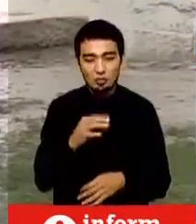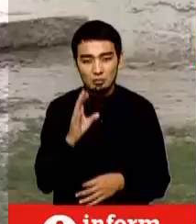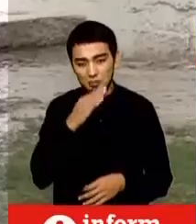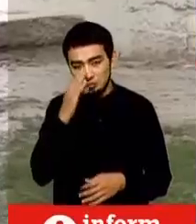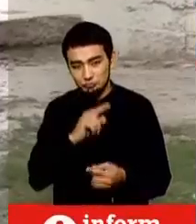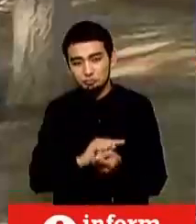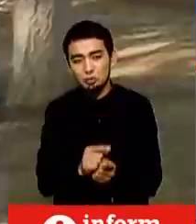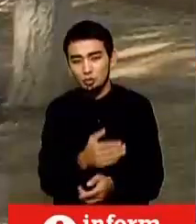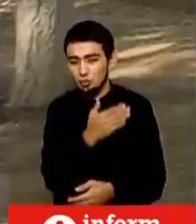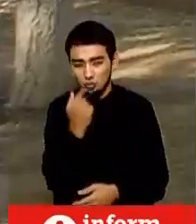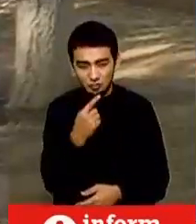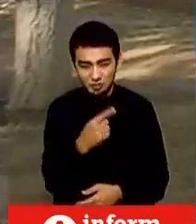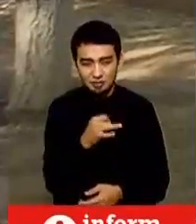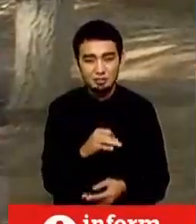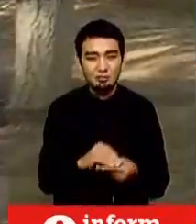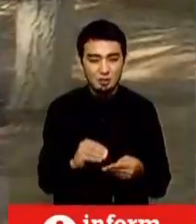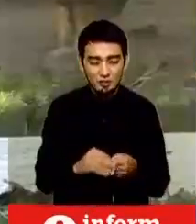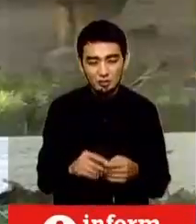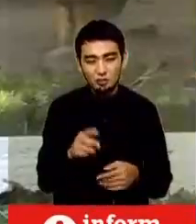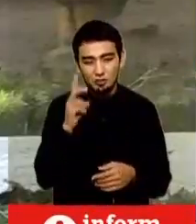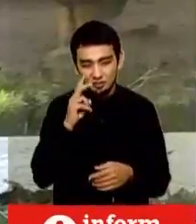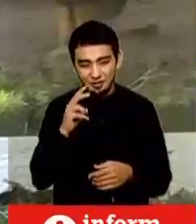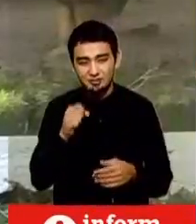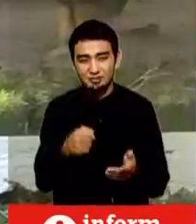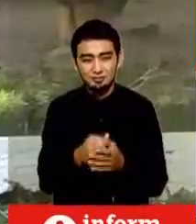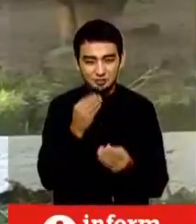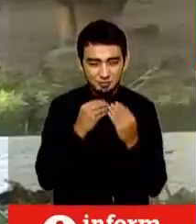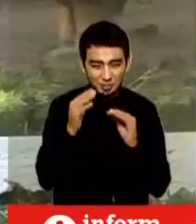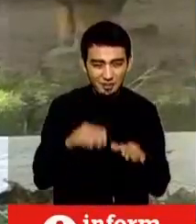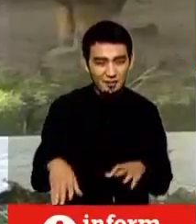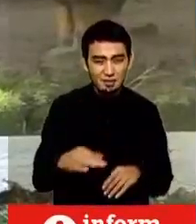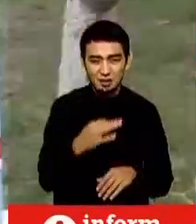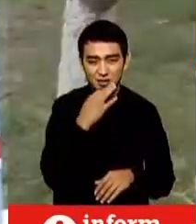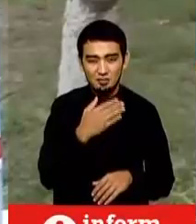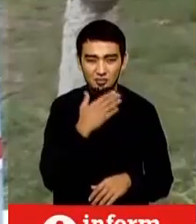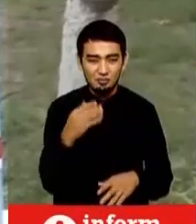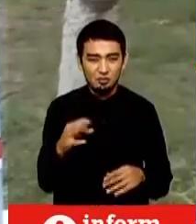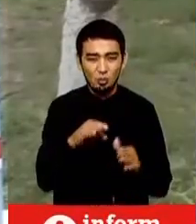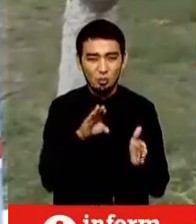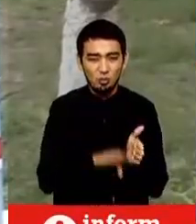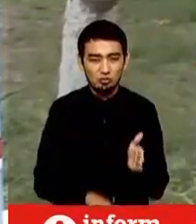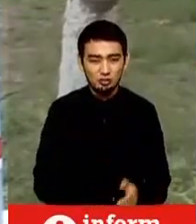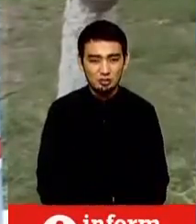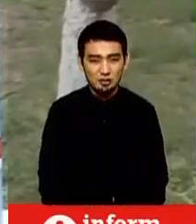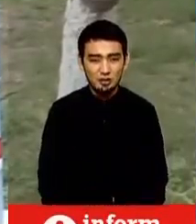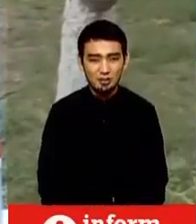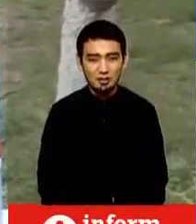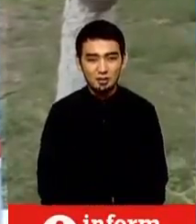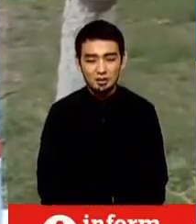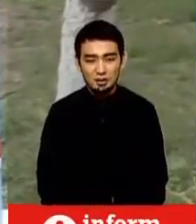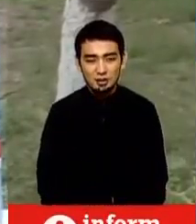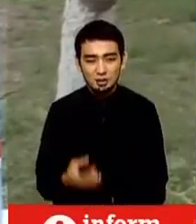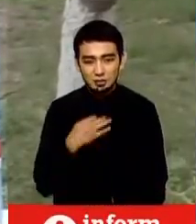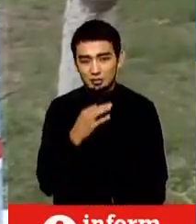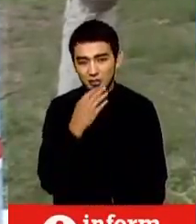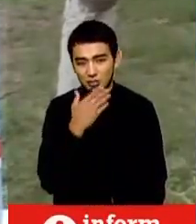оңала қоймады дейді. Жұртшылық асханадан бастап әжетханаға дейін көңіліміз толмайды деп отыр. Кейбір туалеттер еще смываются, қалған туалеттер не